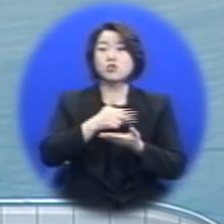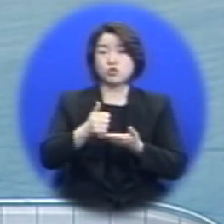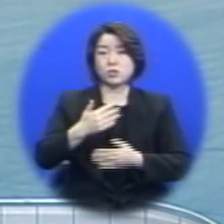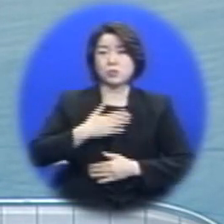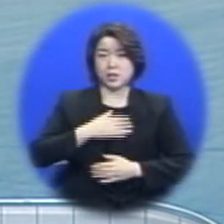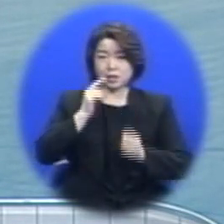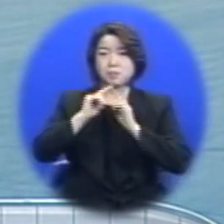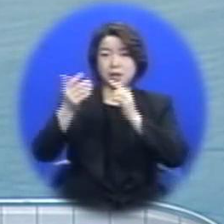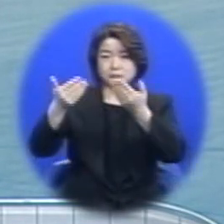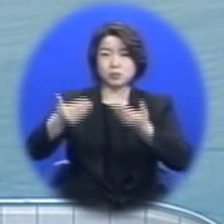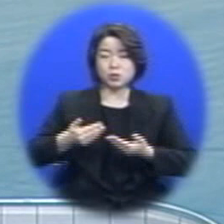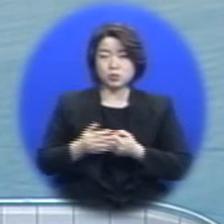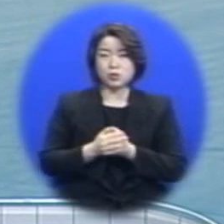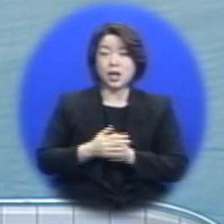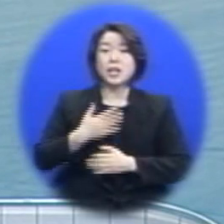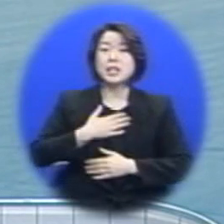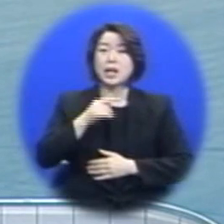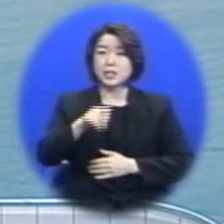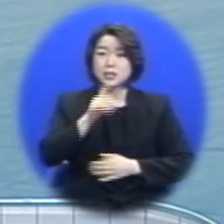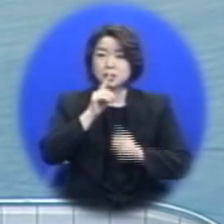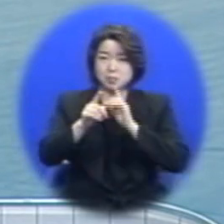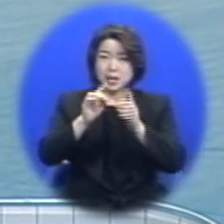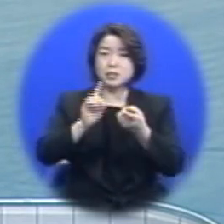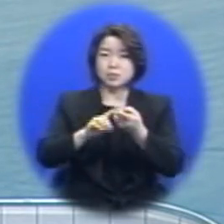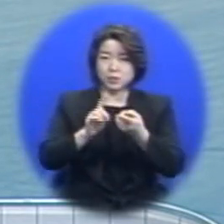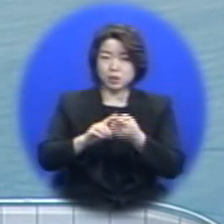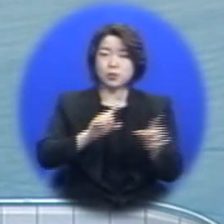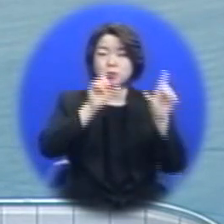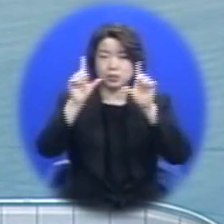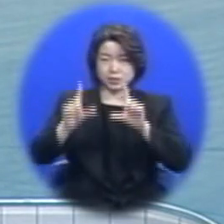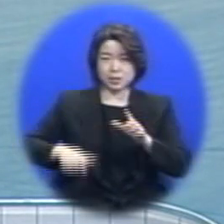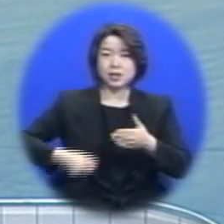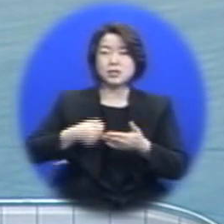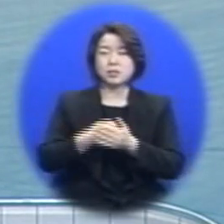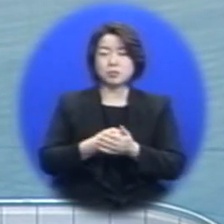말씀해 주십시오. 제가 그 말씀대로 살겠습니다.